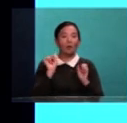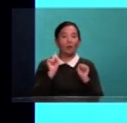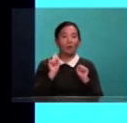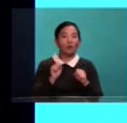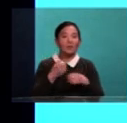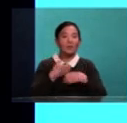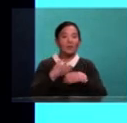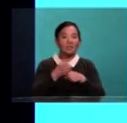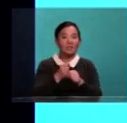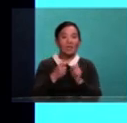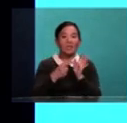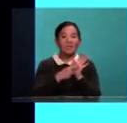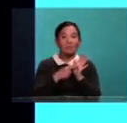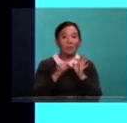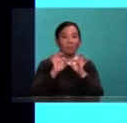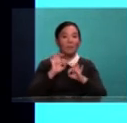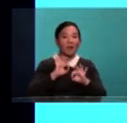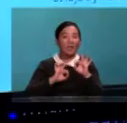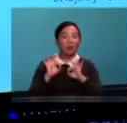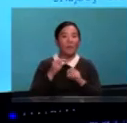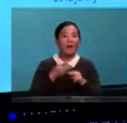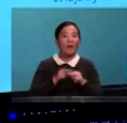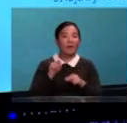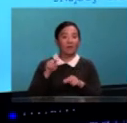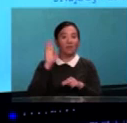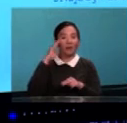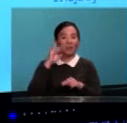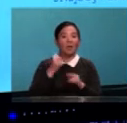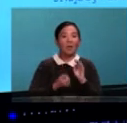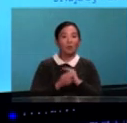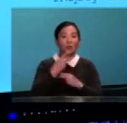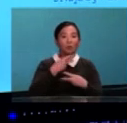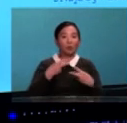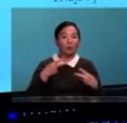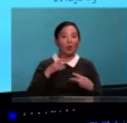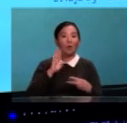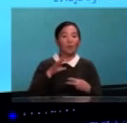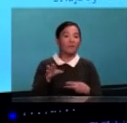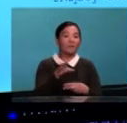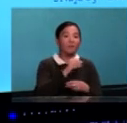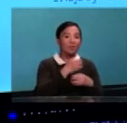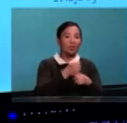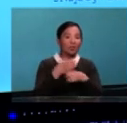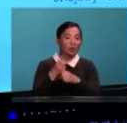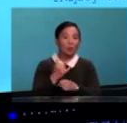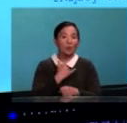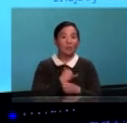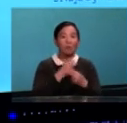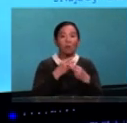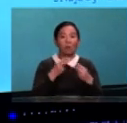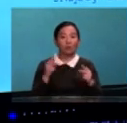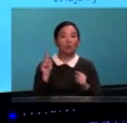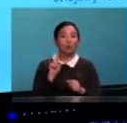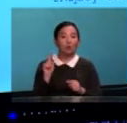можно сократить 7 молекулами этой воды. И отсюда выйдет, что после всего сокращения у нас с вами получится,